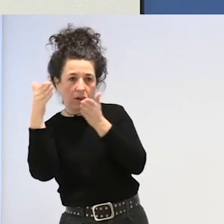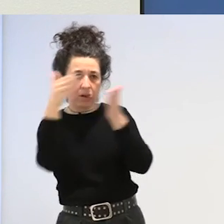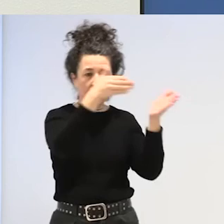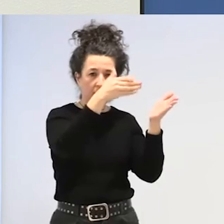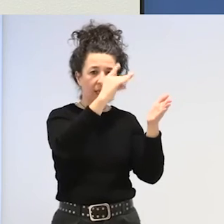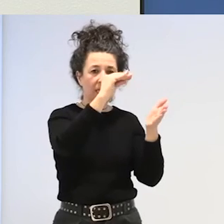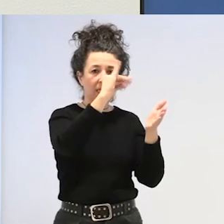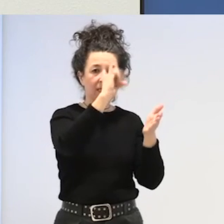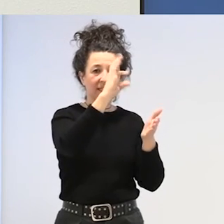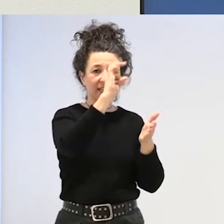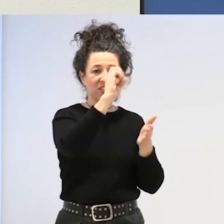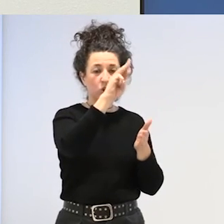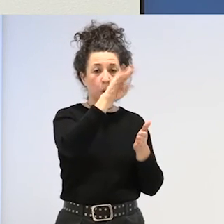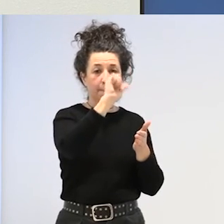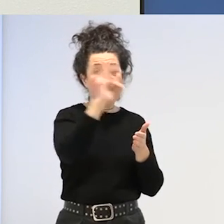jotzeko.